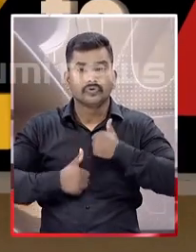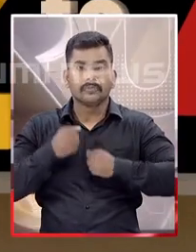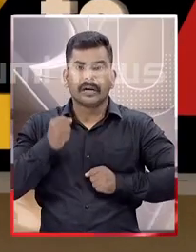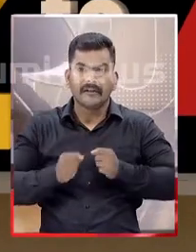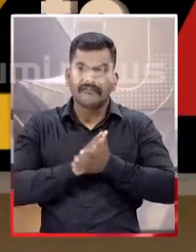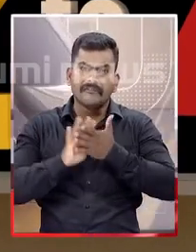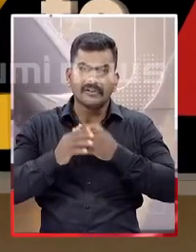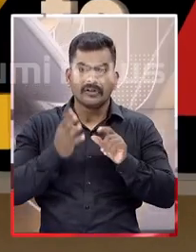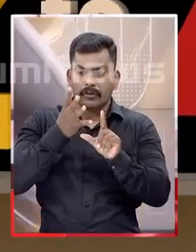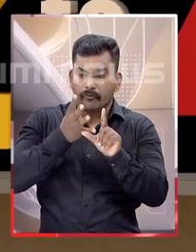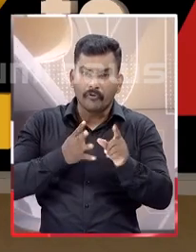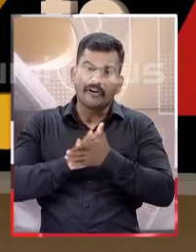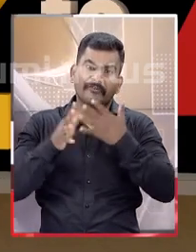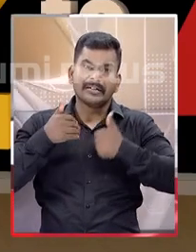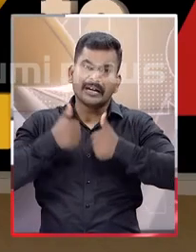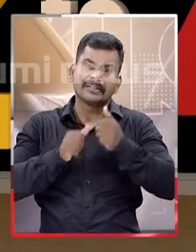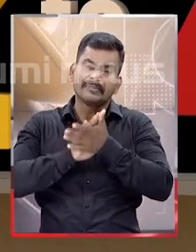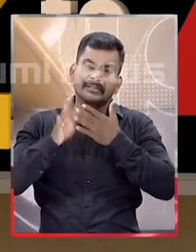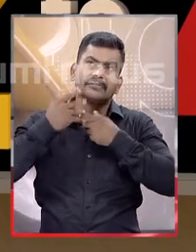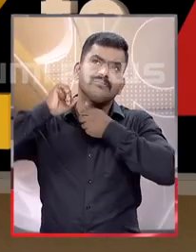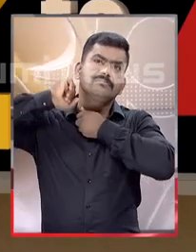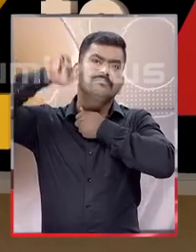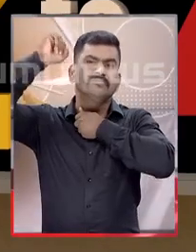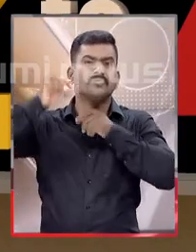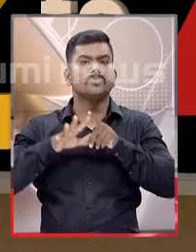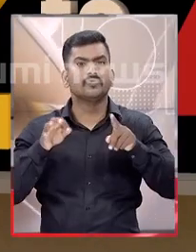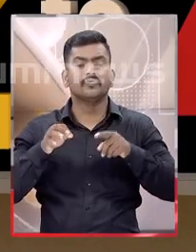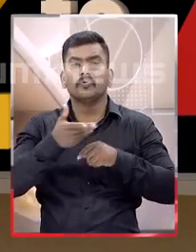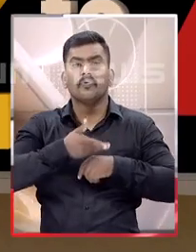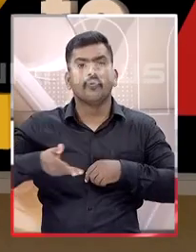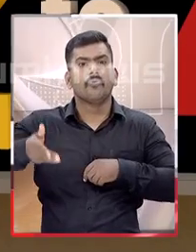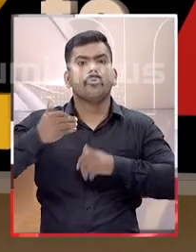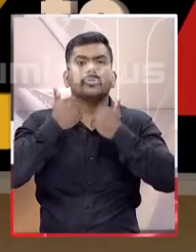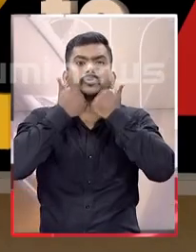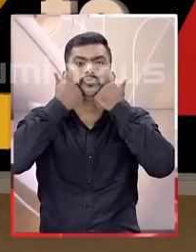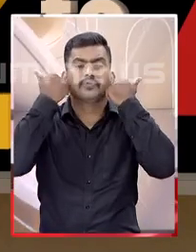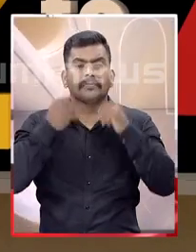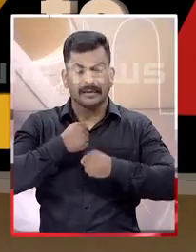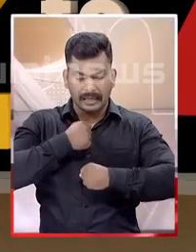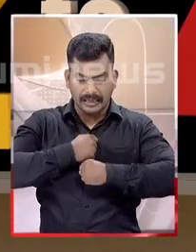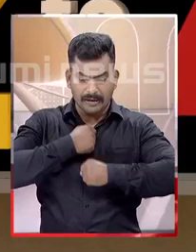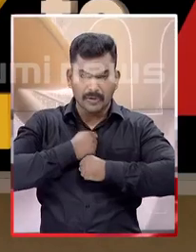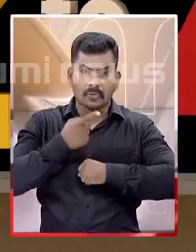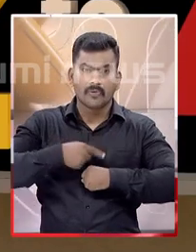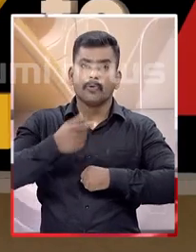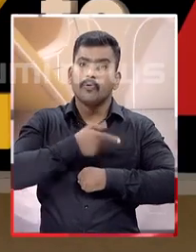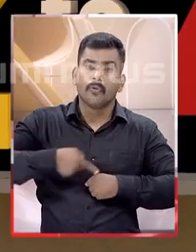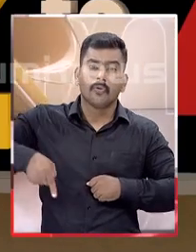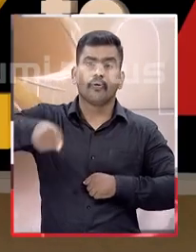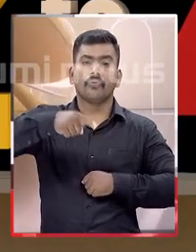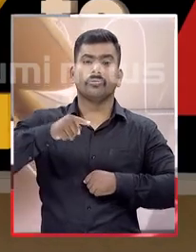കഴിഞ്ഞ് പകുതി പോലും നിയമനമില്ലാത്ത അവസ്ഥയാണ്, ഇപ്പോൾ ആത്മഹത്യയല്ലാതെ വേറെ വഴിയില്ല. മിഥുൻ എന്ന പ്രേക്ഷകൻ പറയുന്നത്, ഇനിയും മടിച്ചു നിൽക്കാതെ